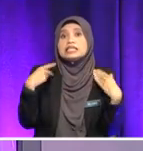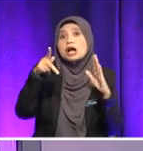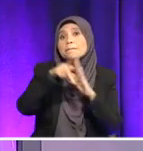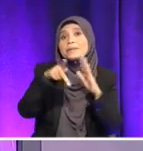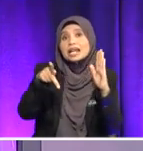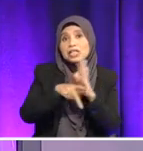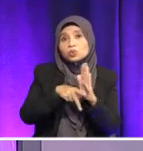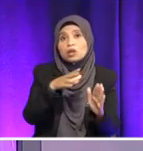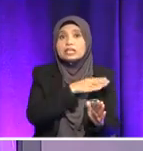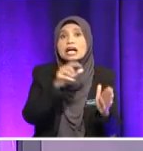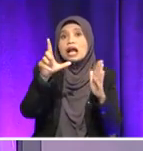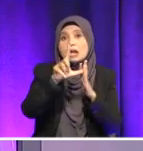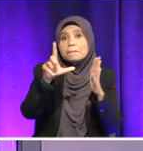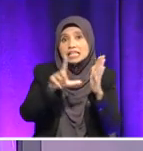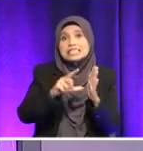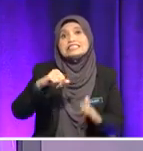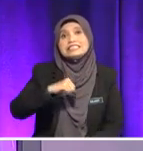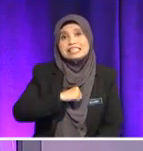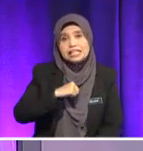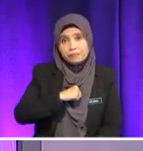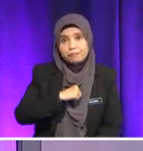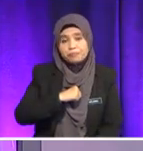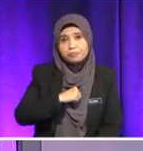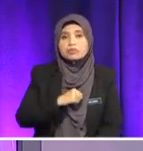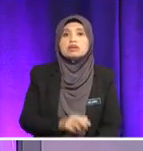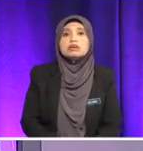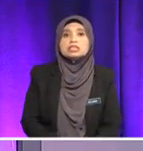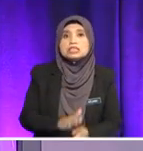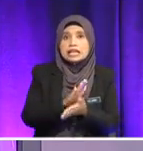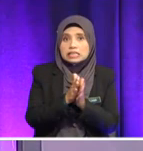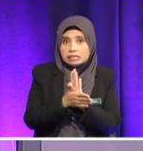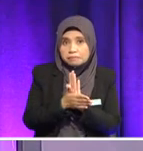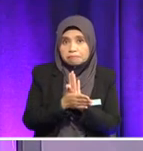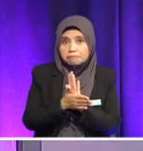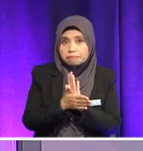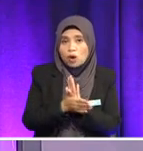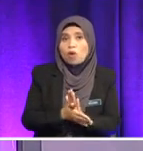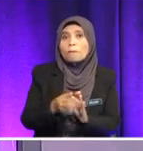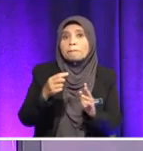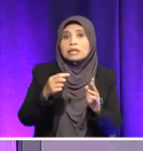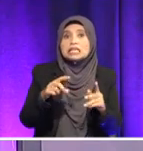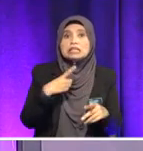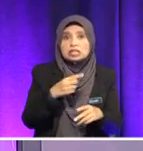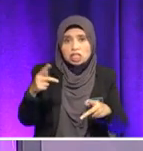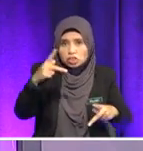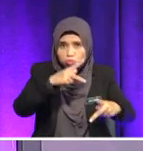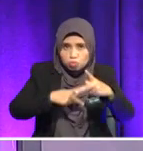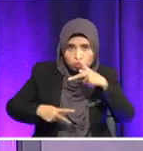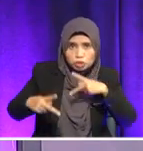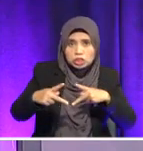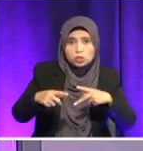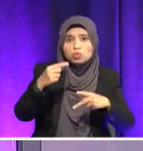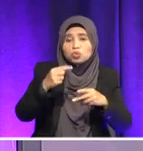perlembagaan mereka sendiri jadi peranan industri ini memeriksa aturannya untuk